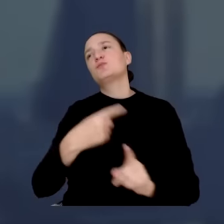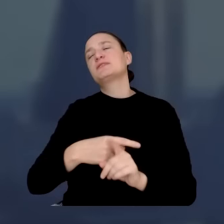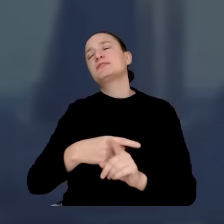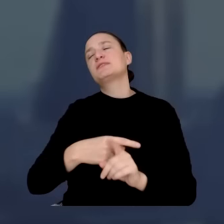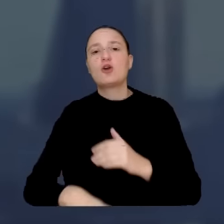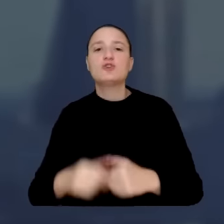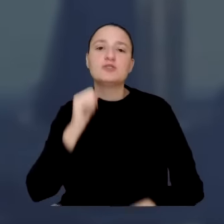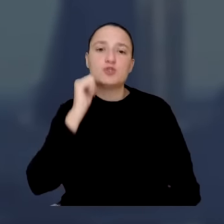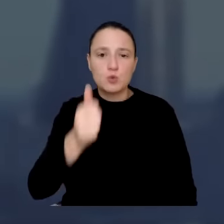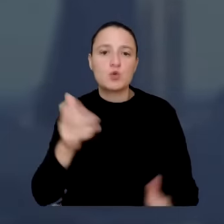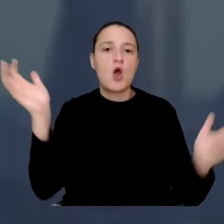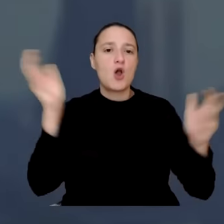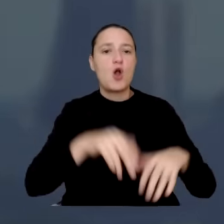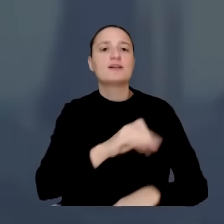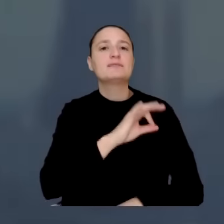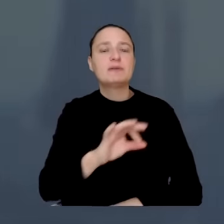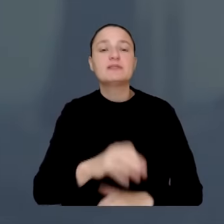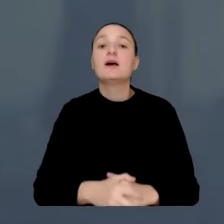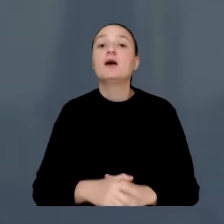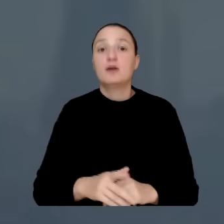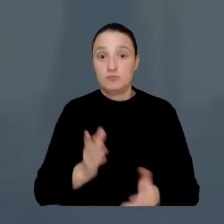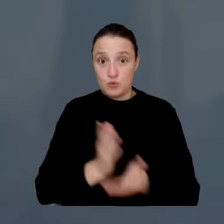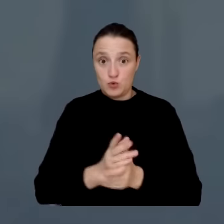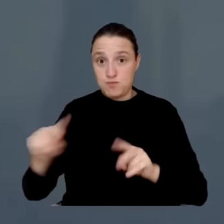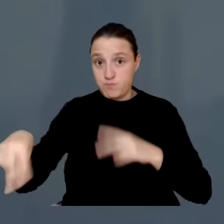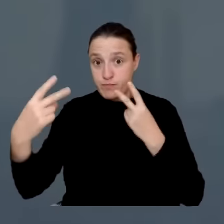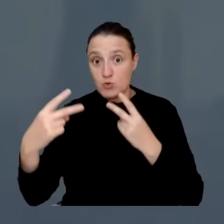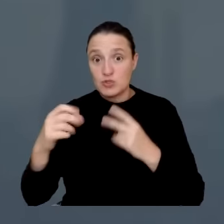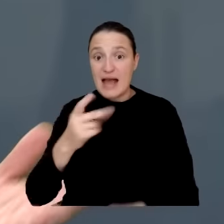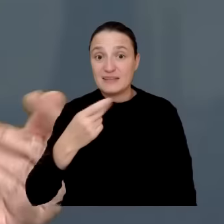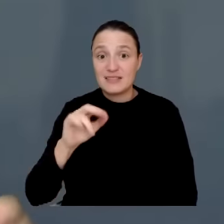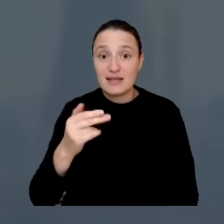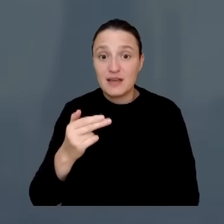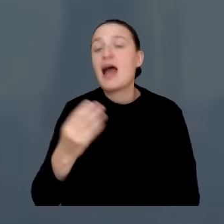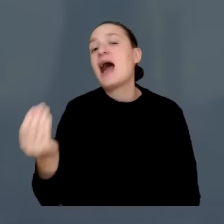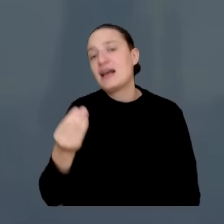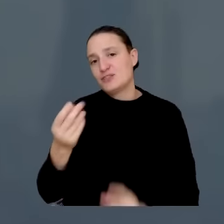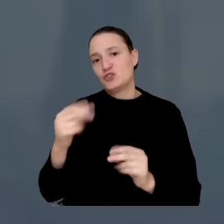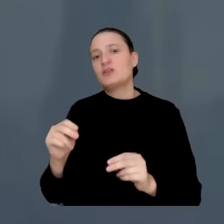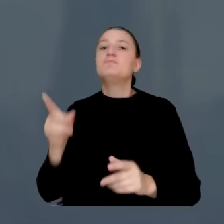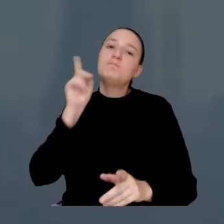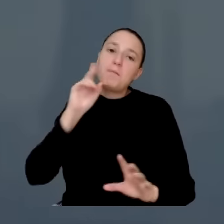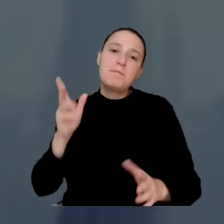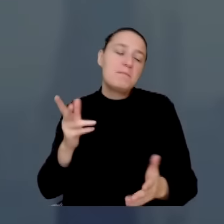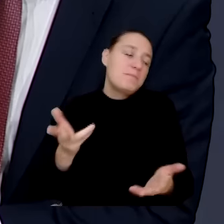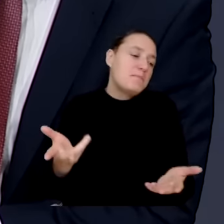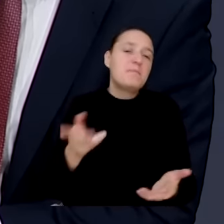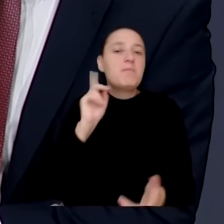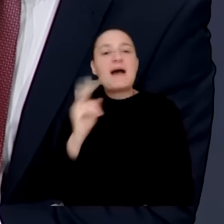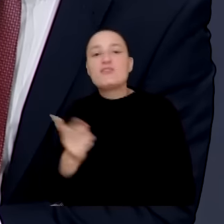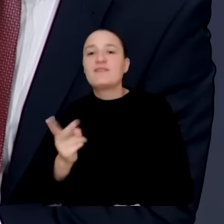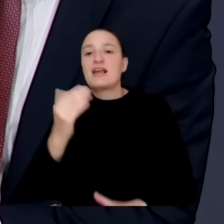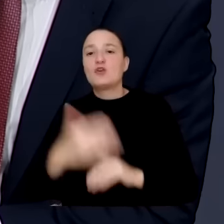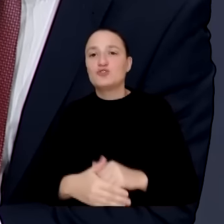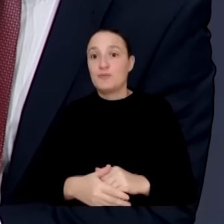jutro Kongres nie wiem czy już mam łączenie z Adrian nie mamy łączenia to panowie no nie kończymy w takim razie możemy